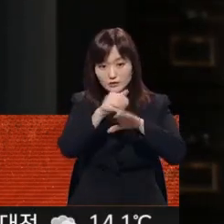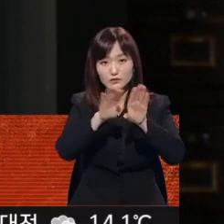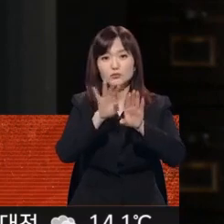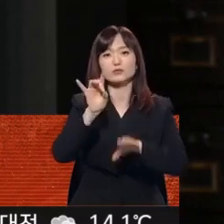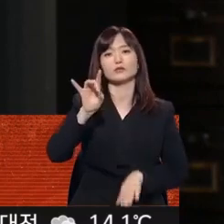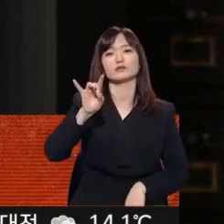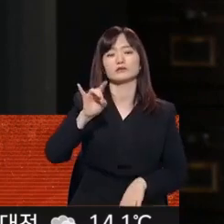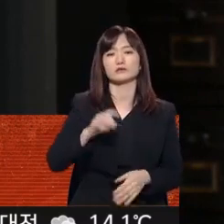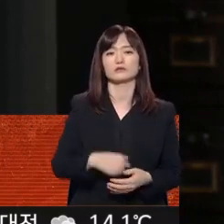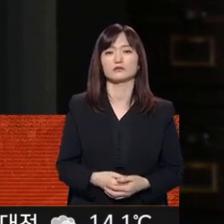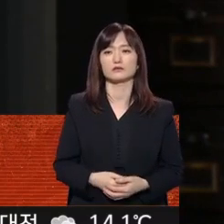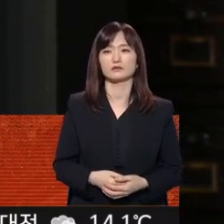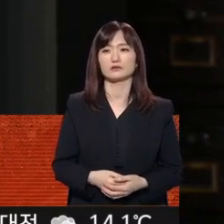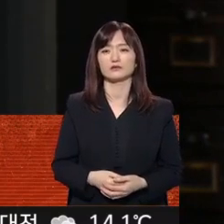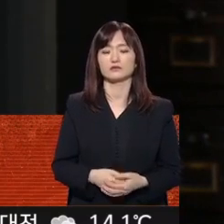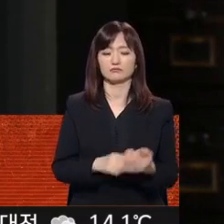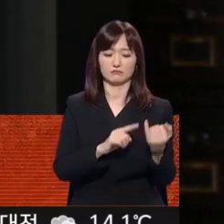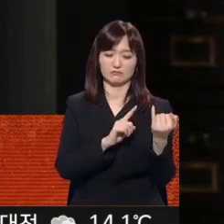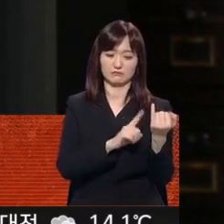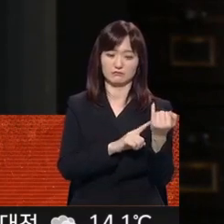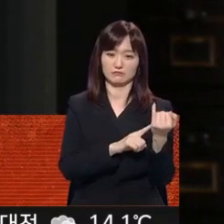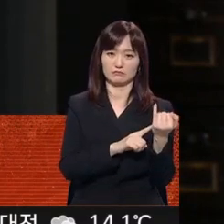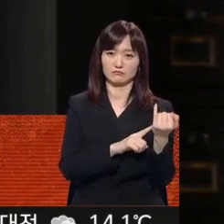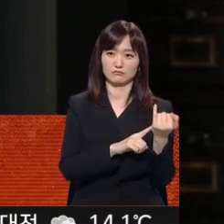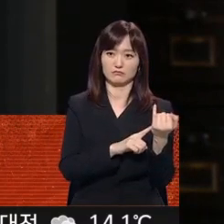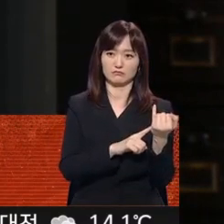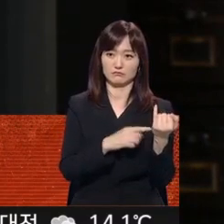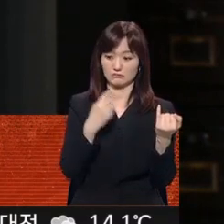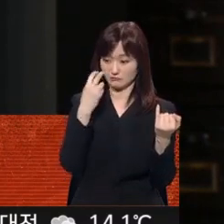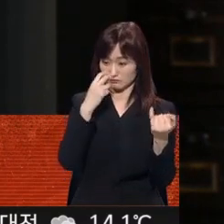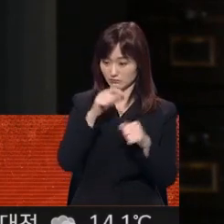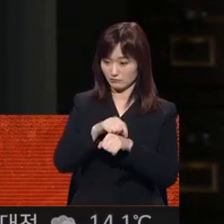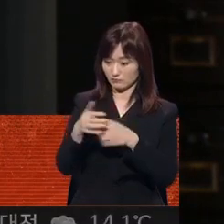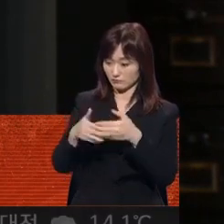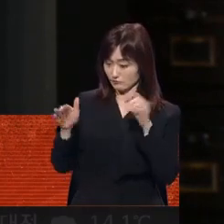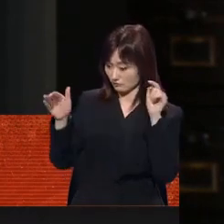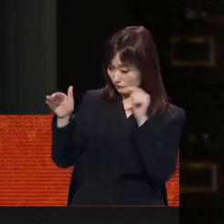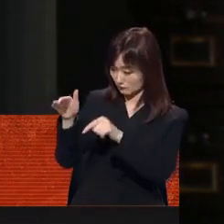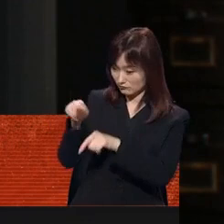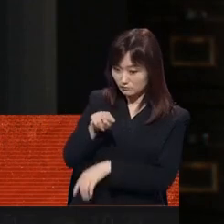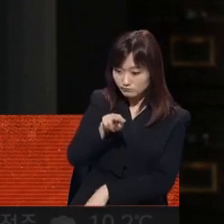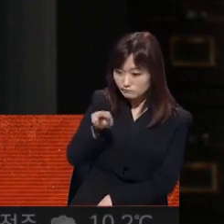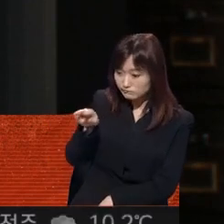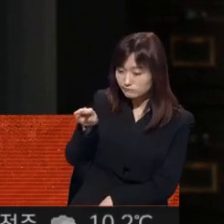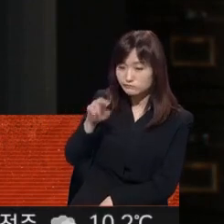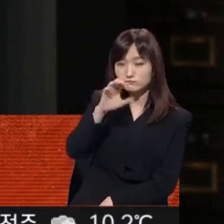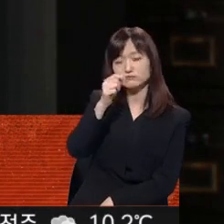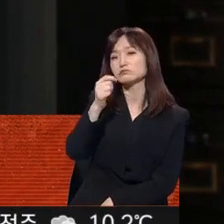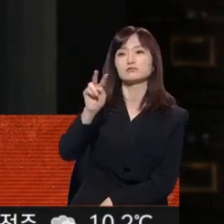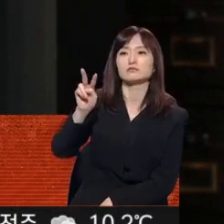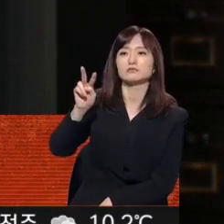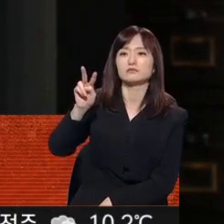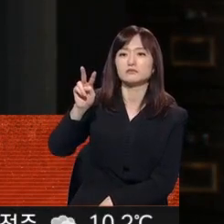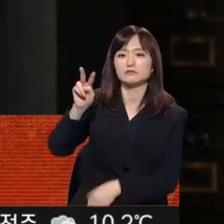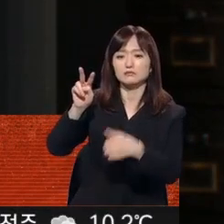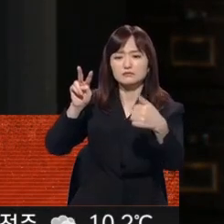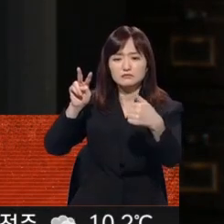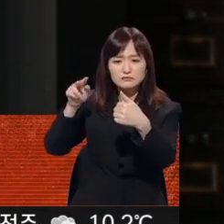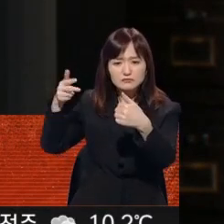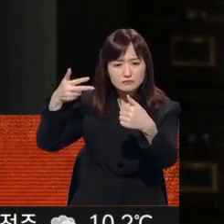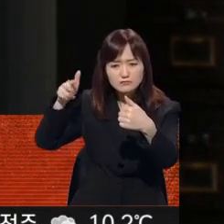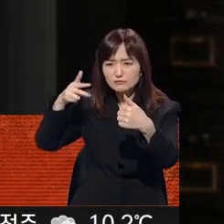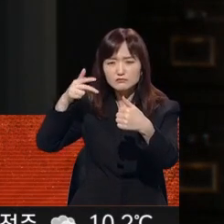그 나중에 EPL 여성이 그 관리사무실 가서 좀 봤더니 cctv에 안 잡히더라는 거예요